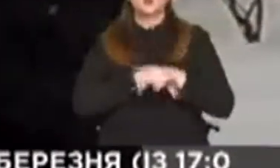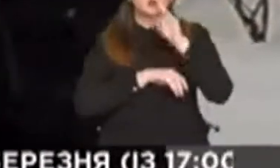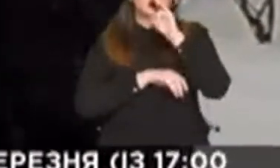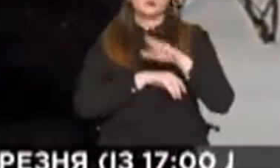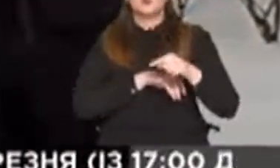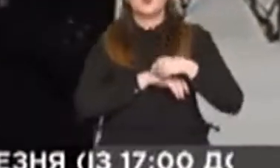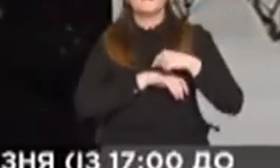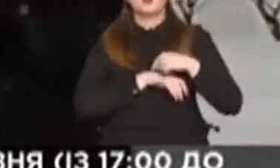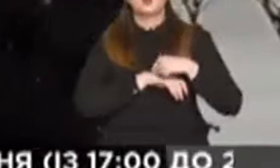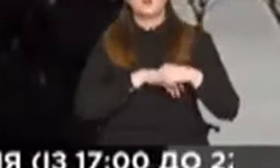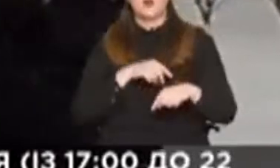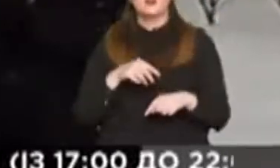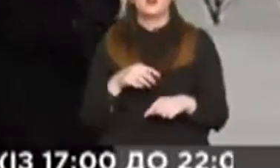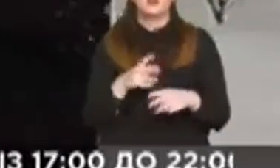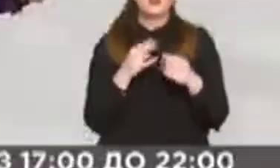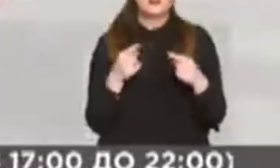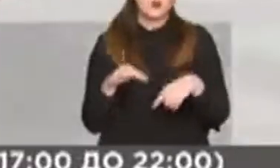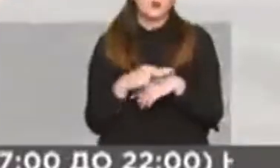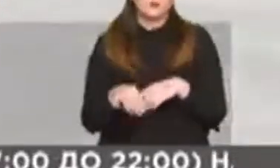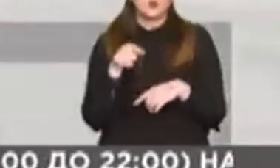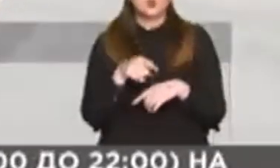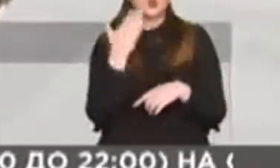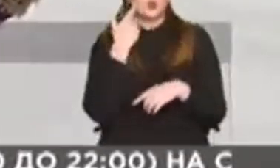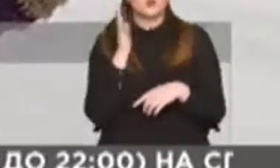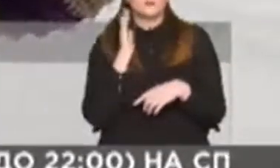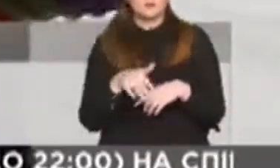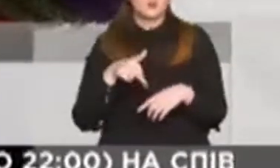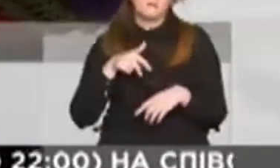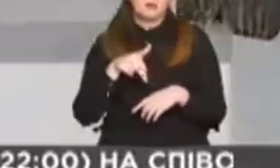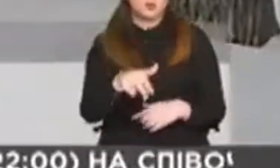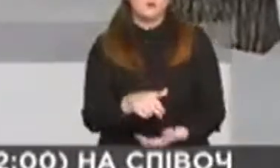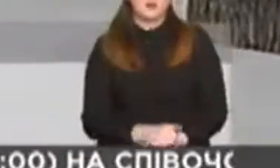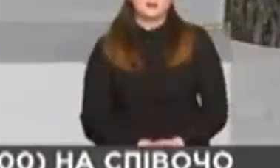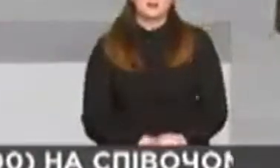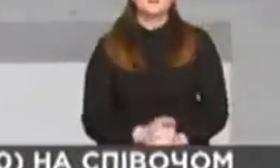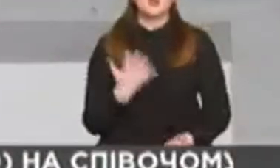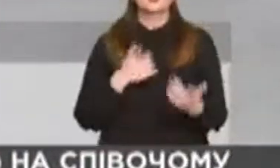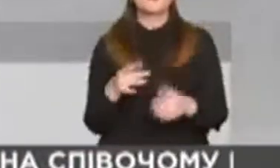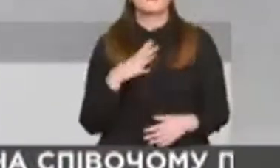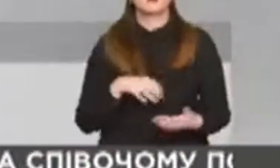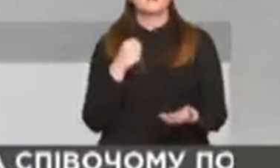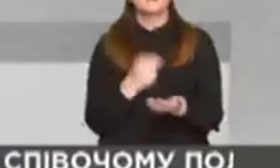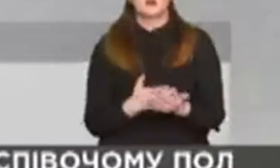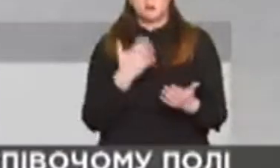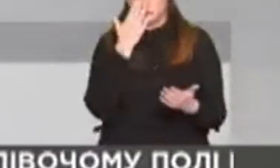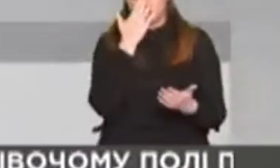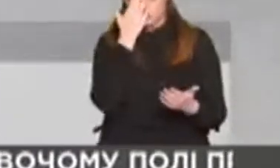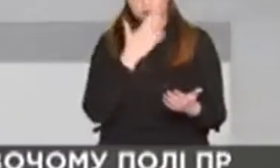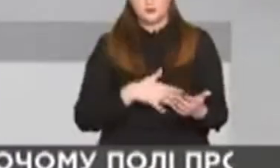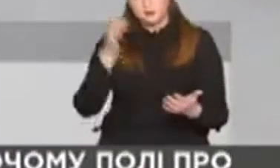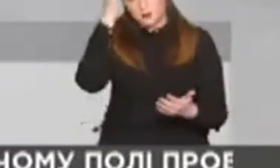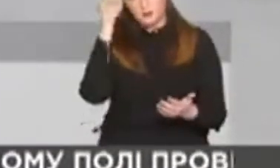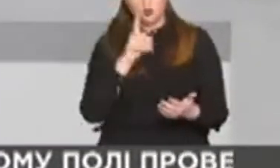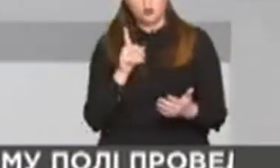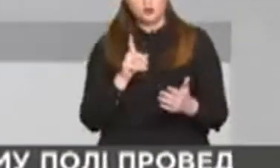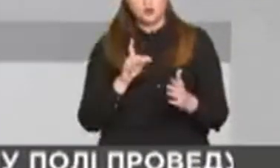буде відчувати ніякої болі тоді, коли вона буде пересуватися. Якщо вам прийдеться падати наперед, пам'ятаємо, що